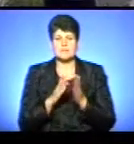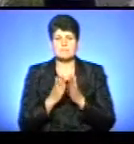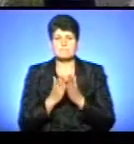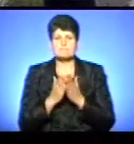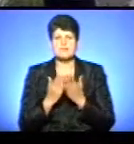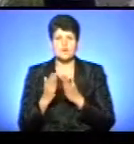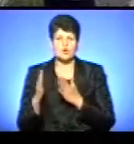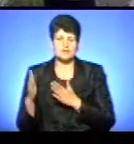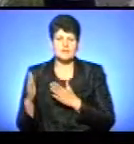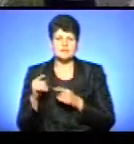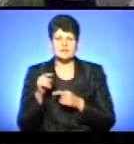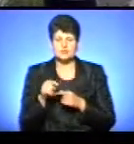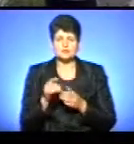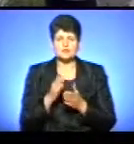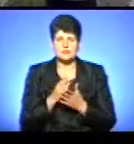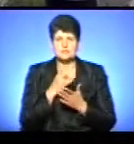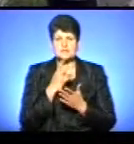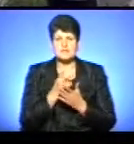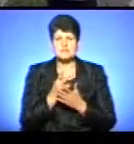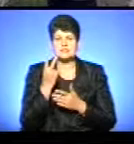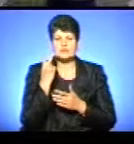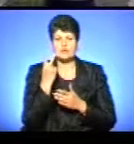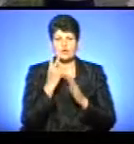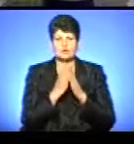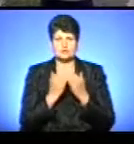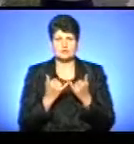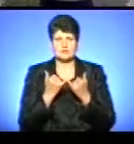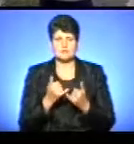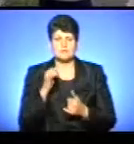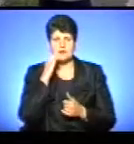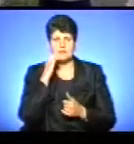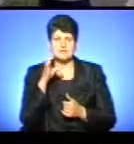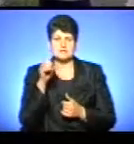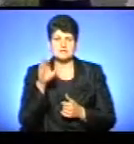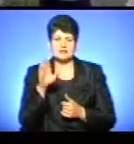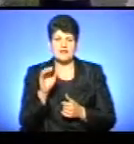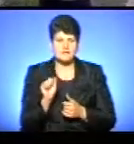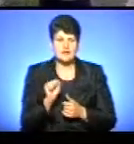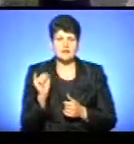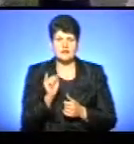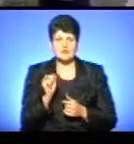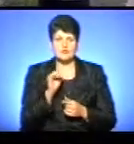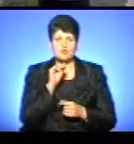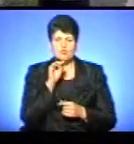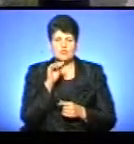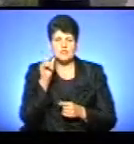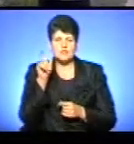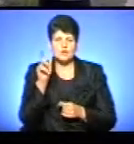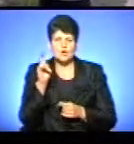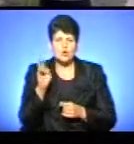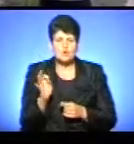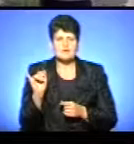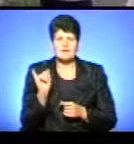залі, відбувається презентація двох книжок для дітей – «Баба Сяба», «Бурмутійко і Даринка» Валентини Семеняк. Бачимо,